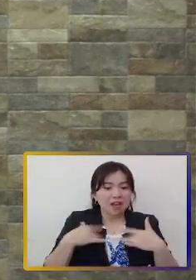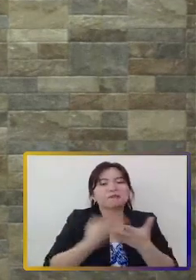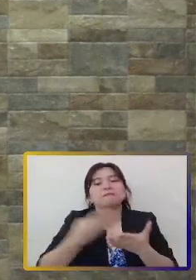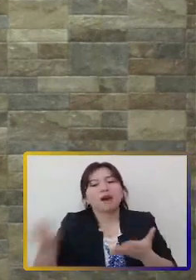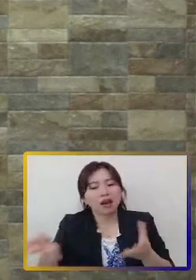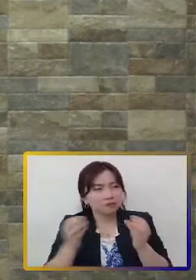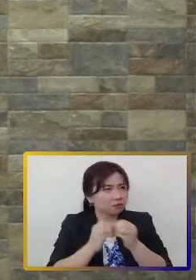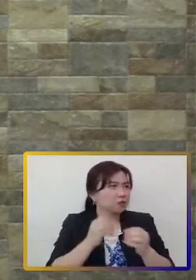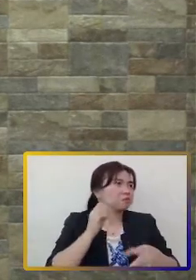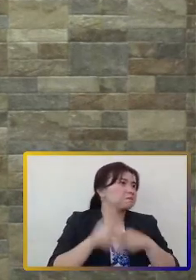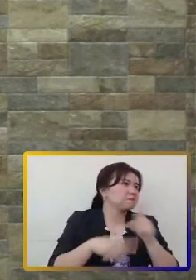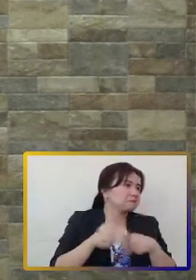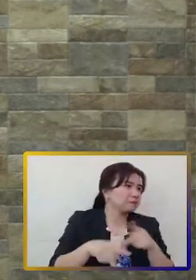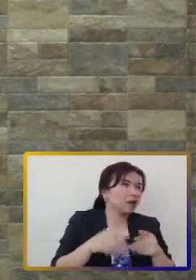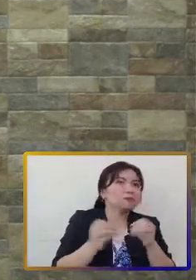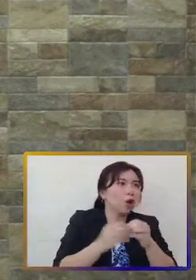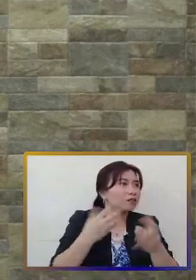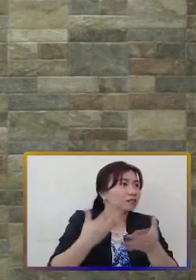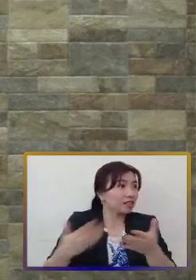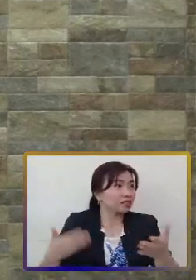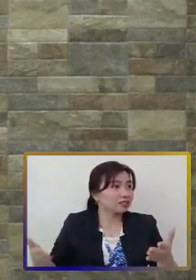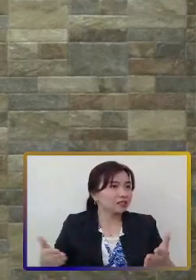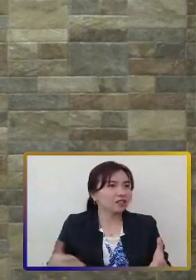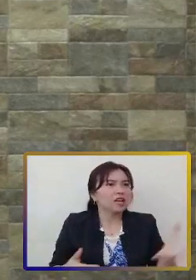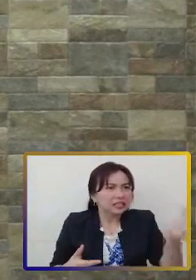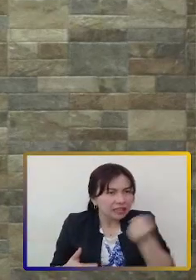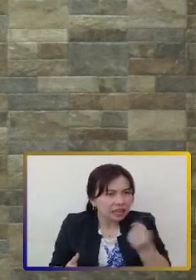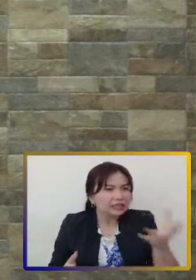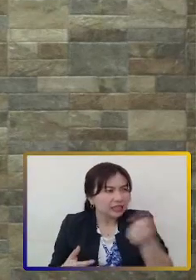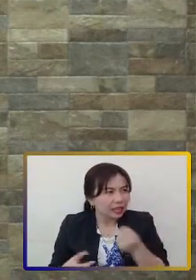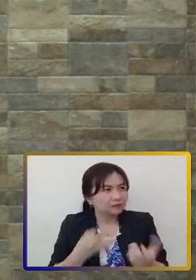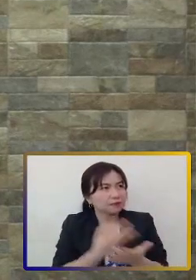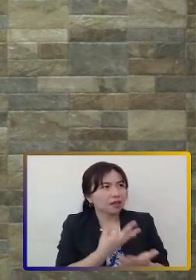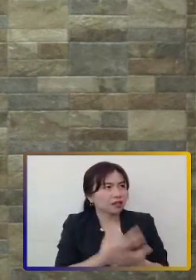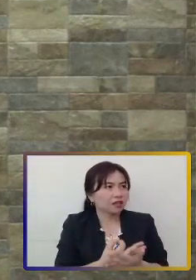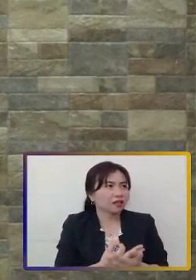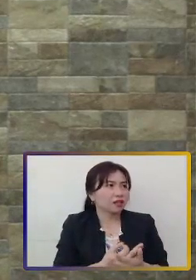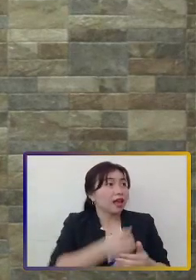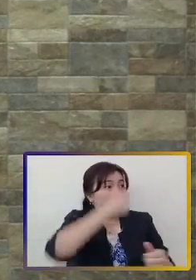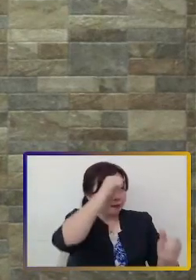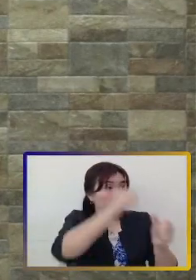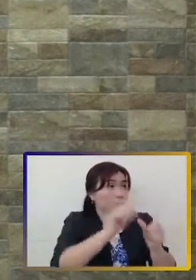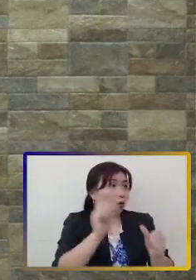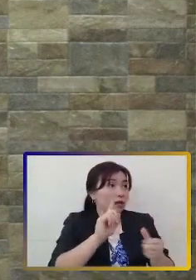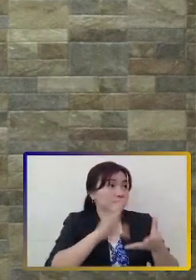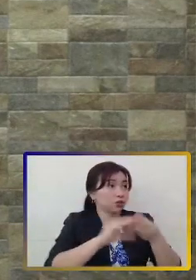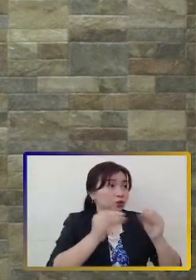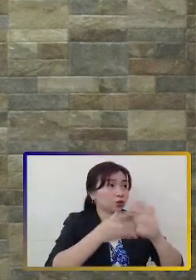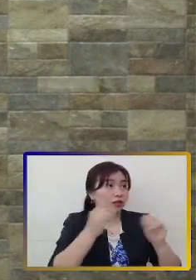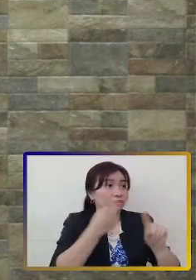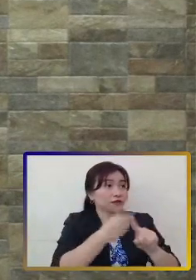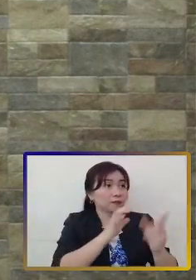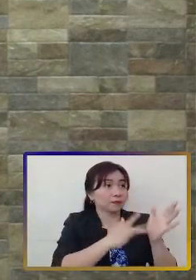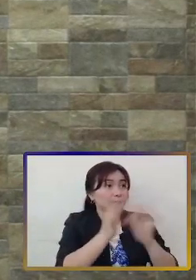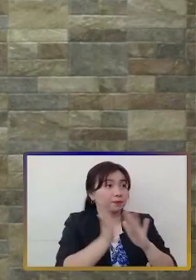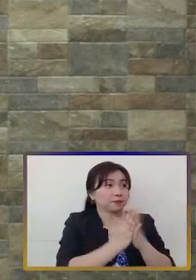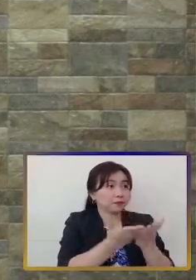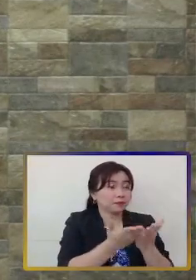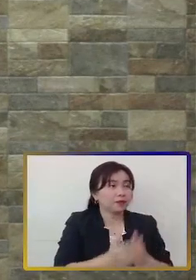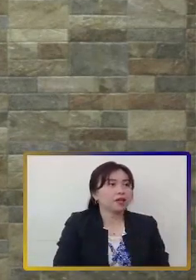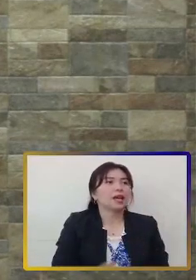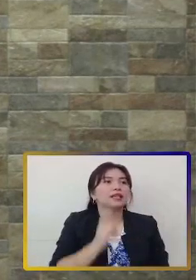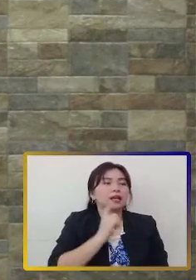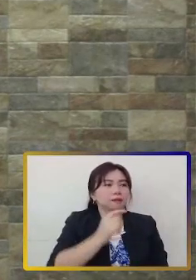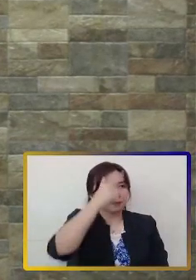as long as nakukuha ko na yung gusto ko I'm good remember the rich man Anong sabi ng ang sabi po ng pangin jesukristo